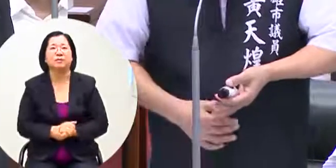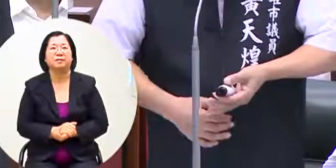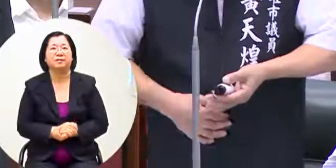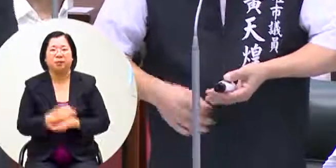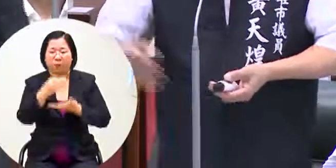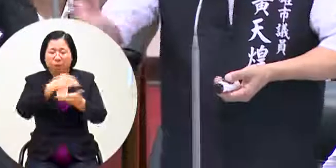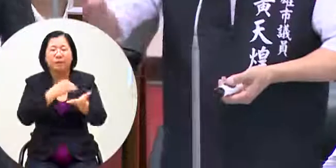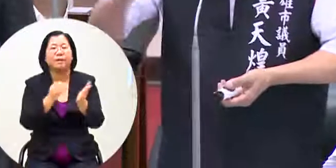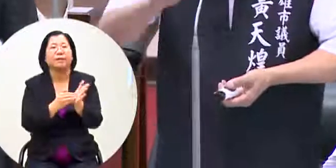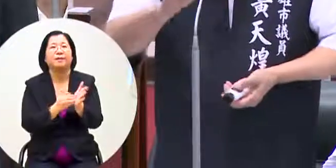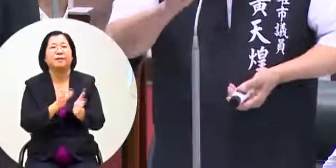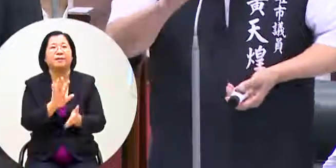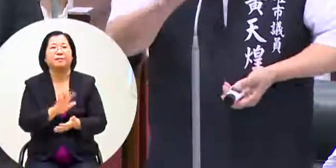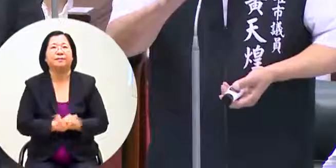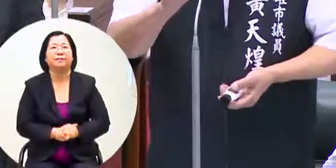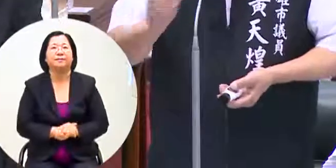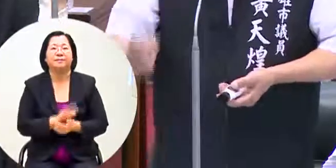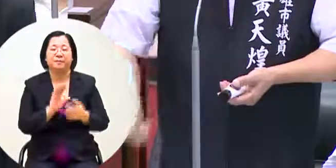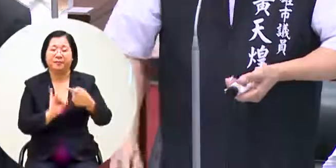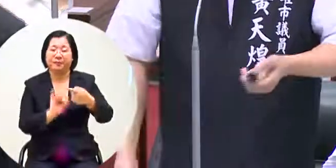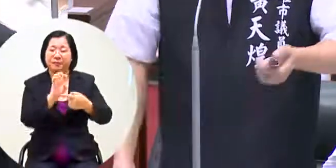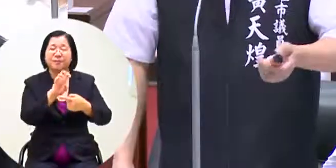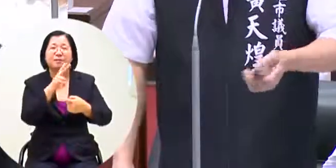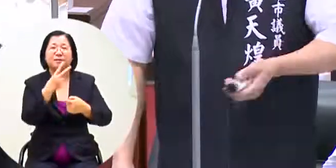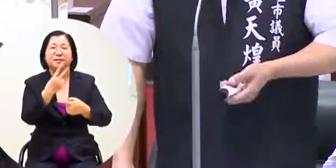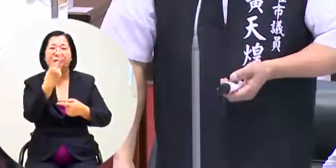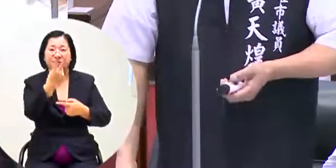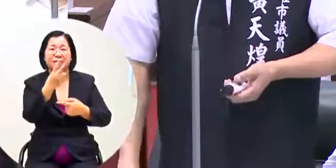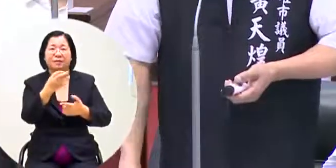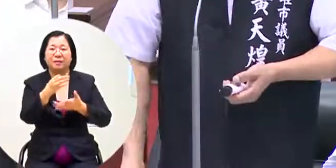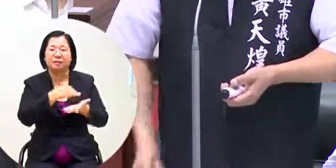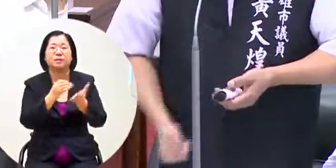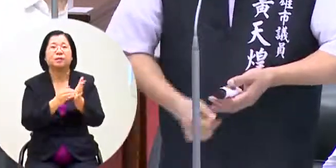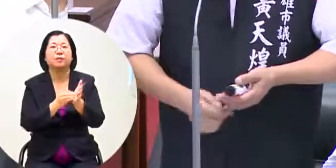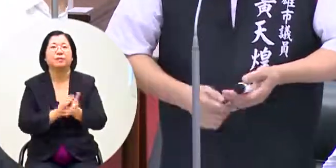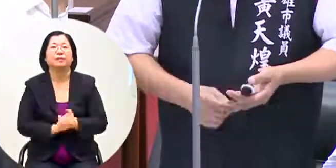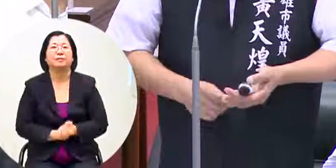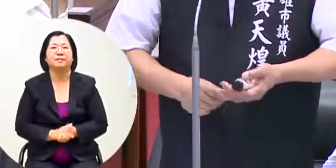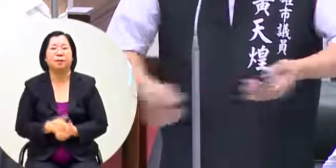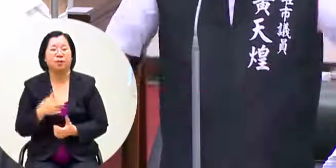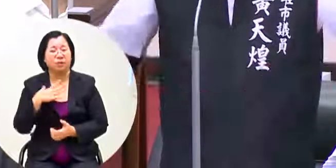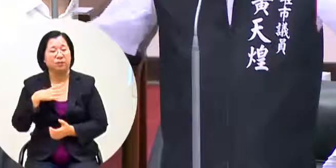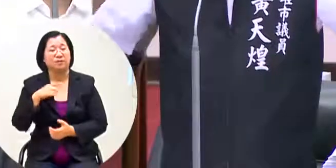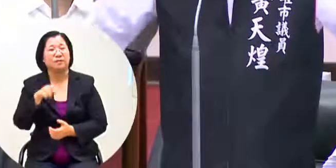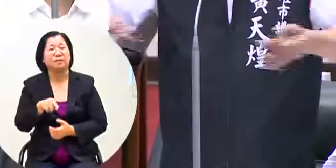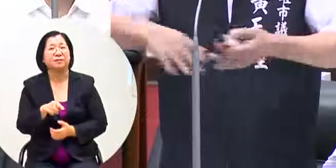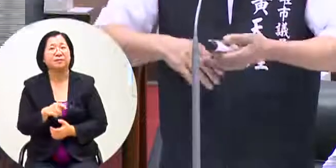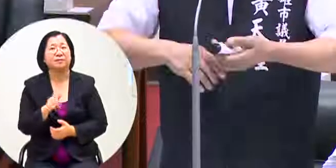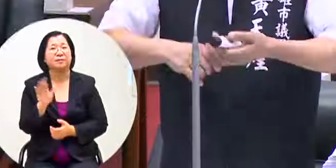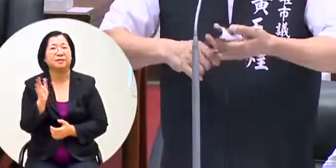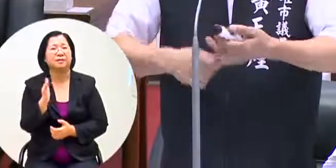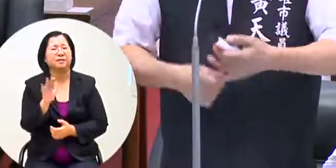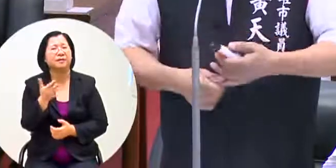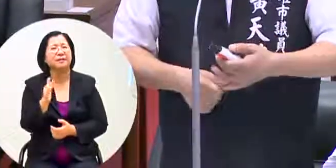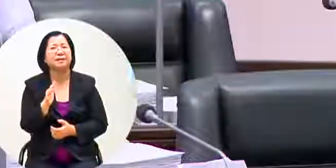啦， 对， 你请坐吼。我所了解应该是差不多有8-10间啦吼，就是讲以后啦，